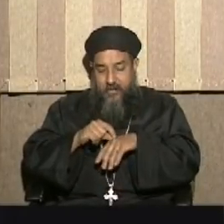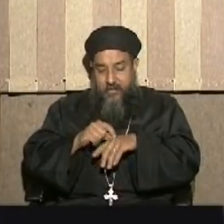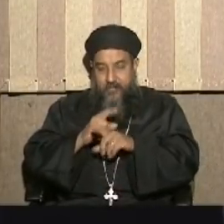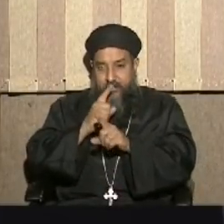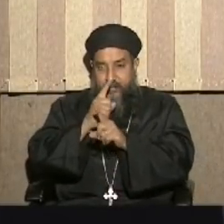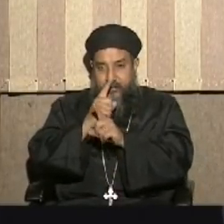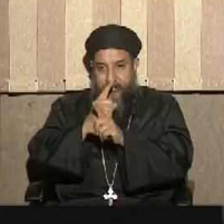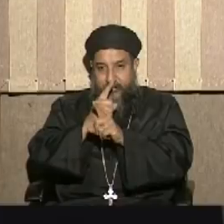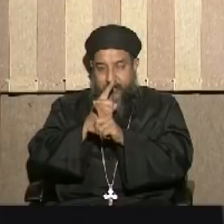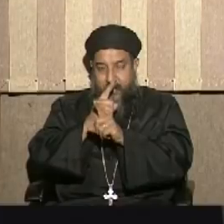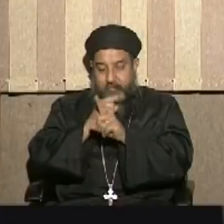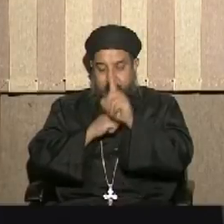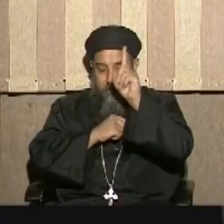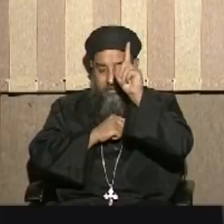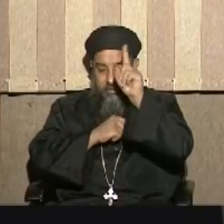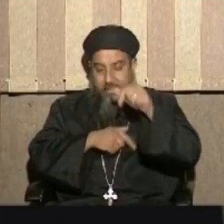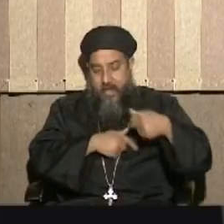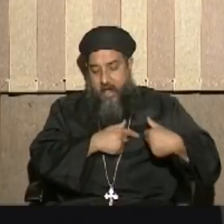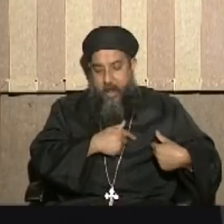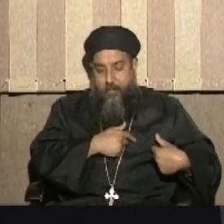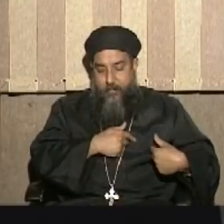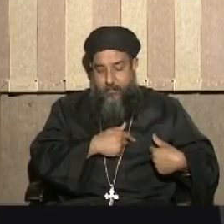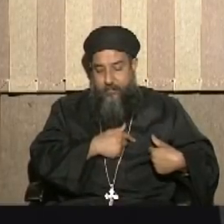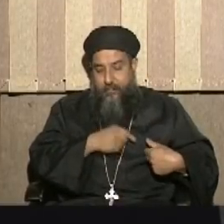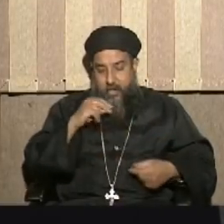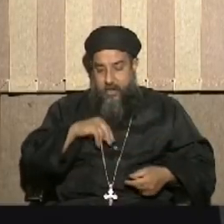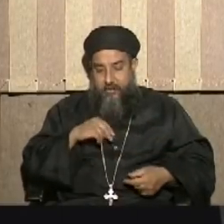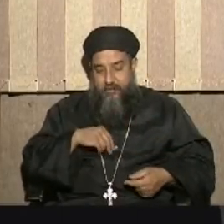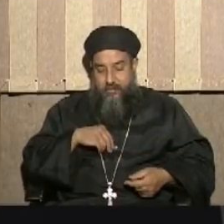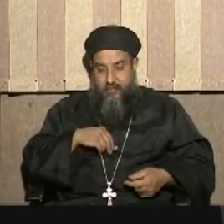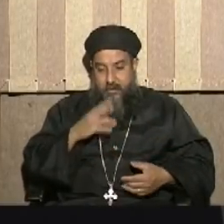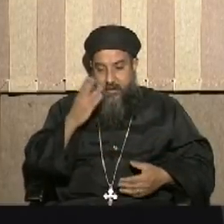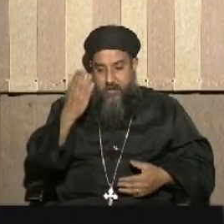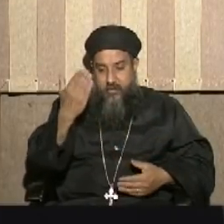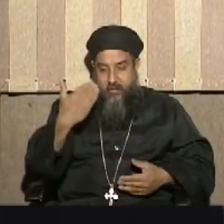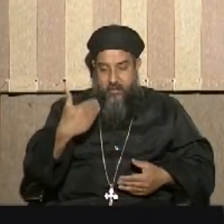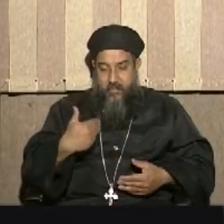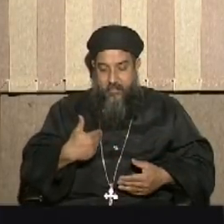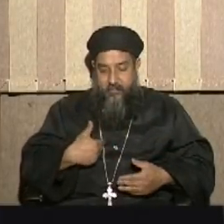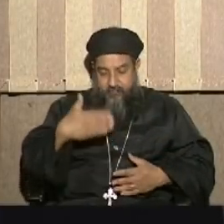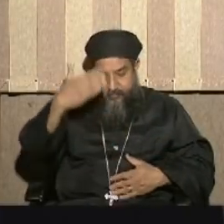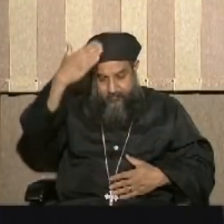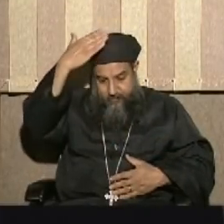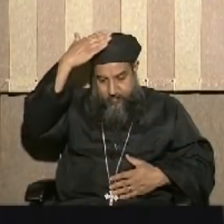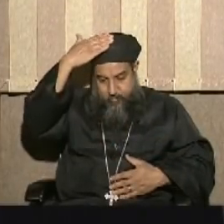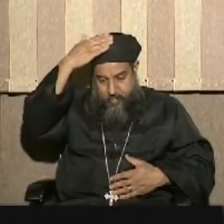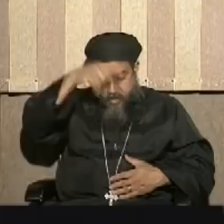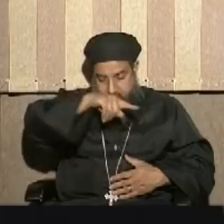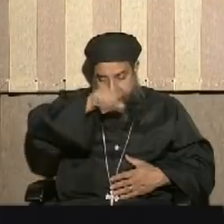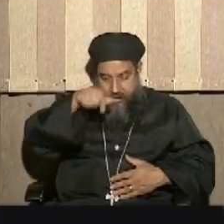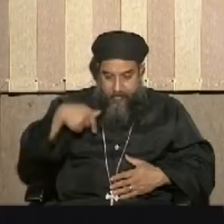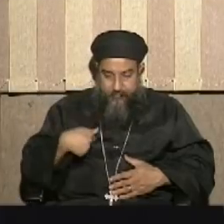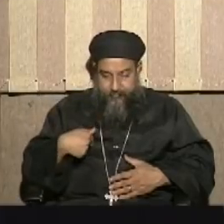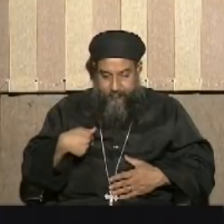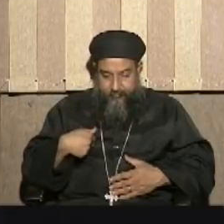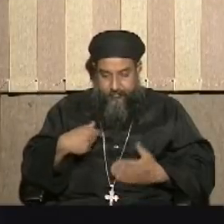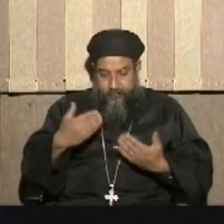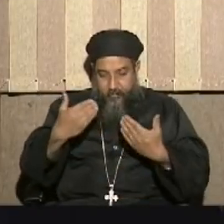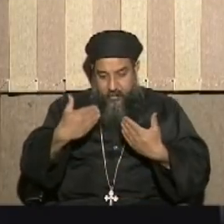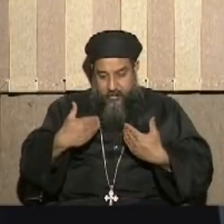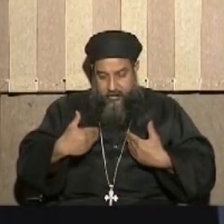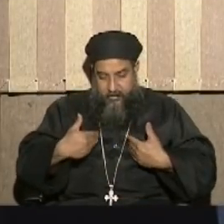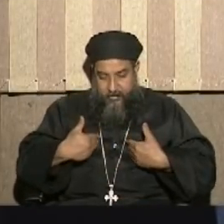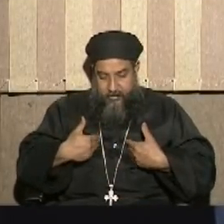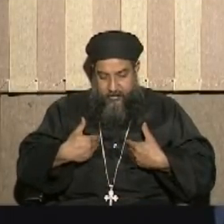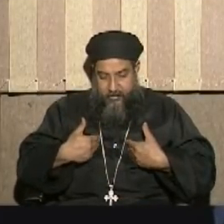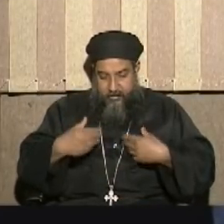والقلب امامك يا حنان، ونطلب منك ان تباركنا